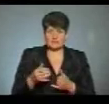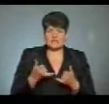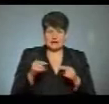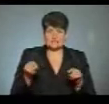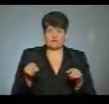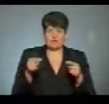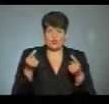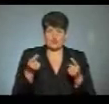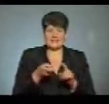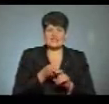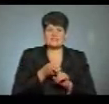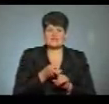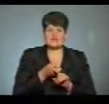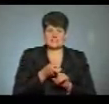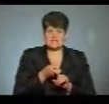створення